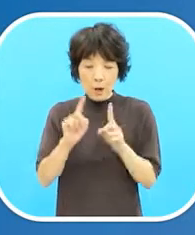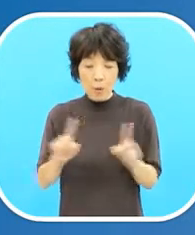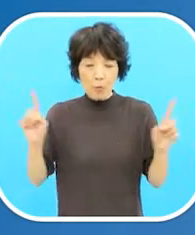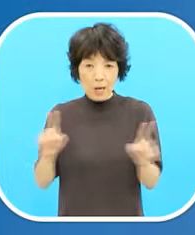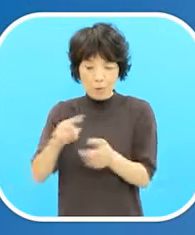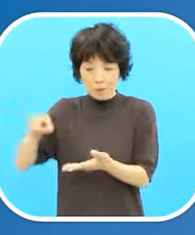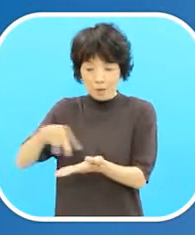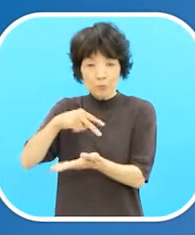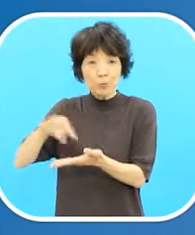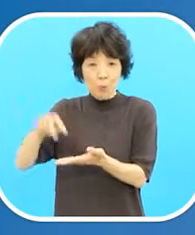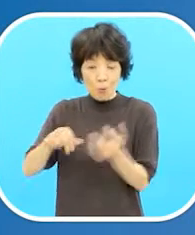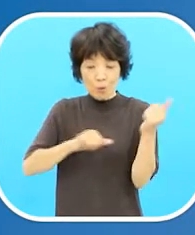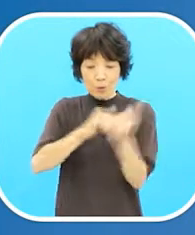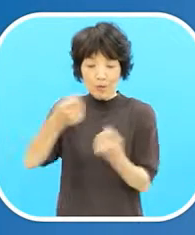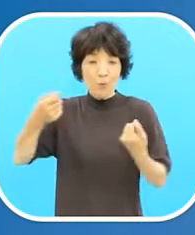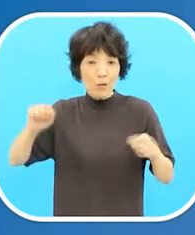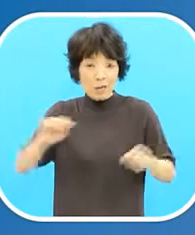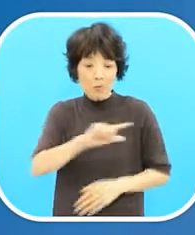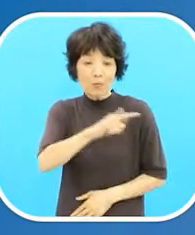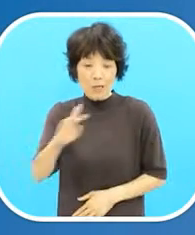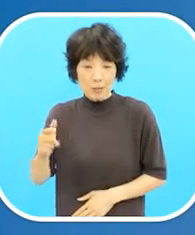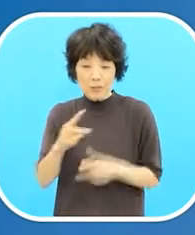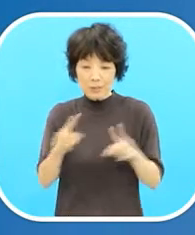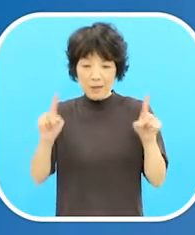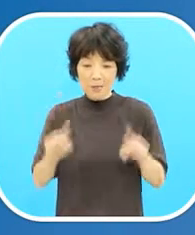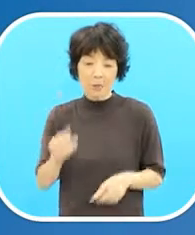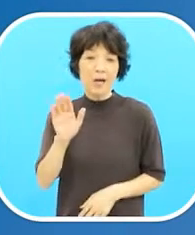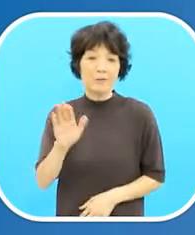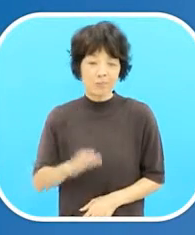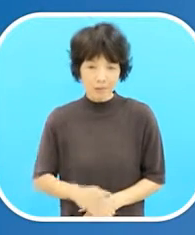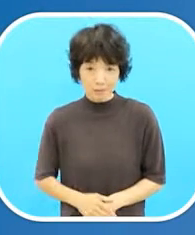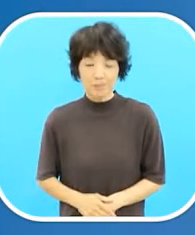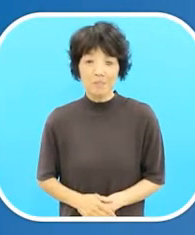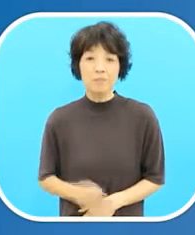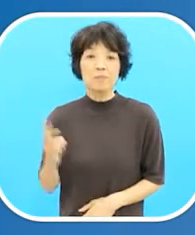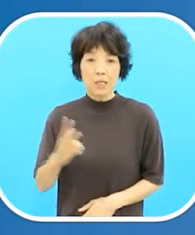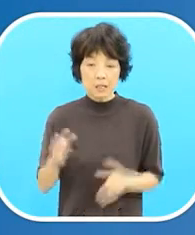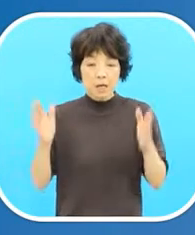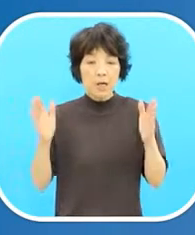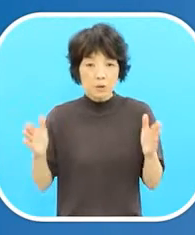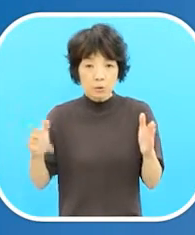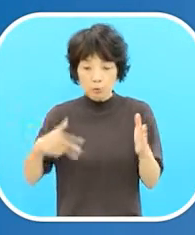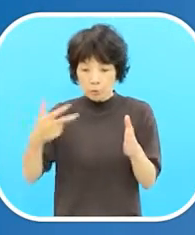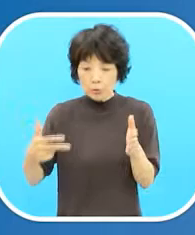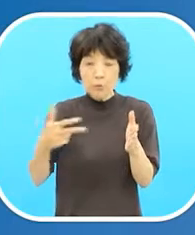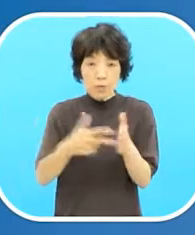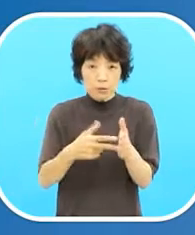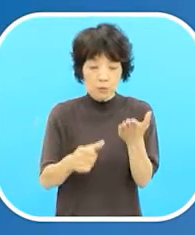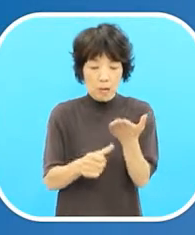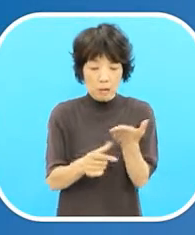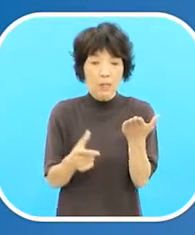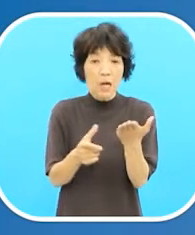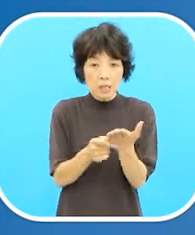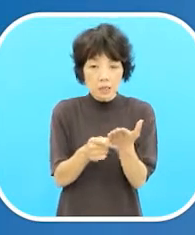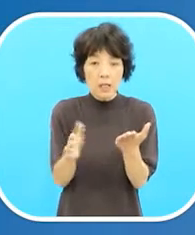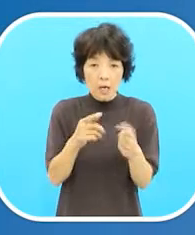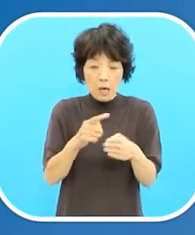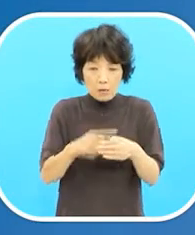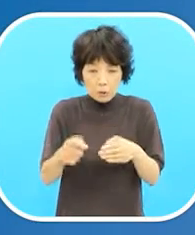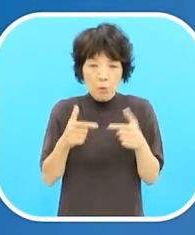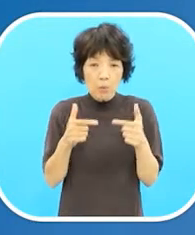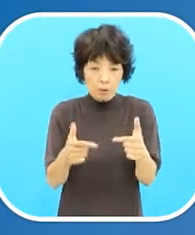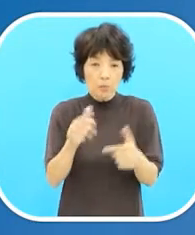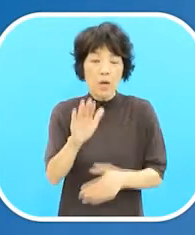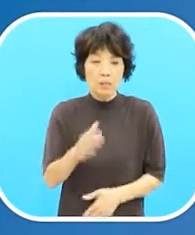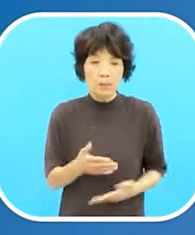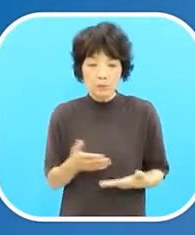舞踏、伝統芸能などさまざまなイベントを開催しています。また会期中の週末は秋田駅などからシャトルバスを運行しています